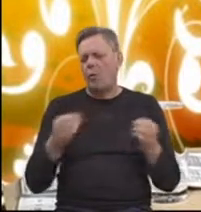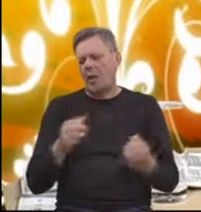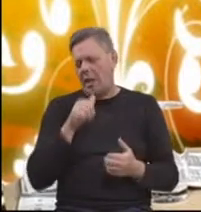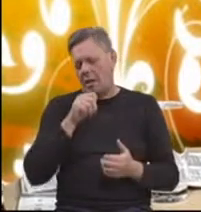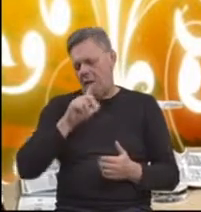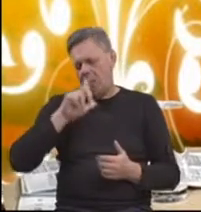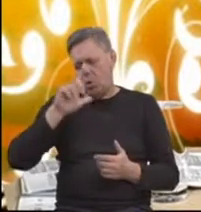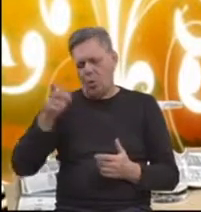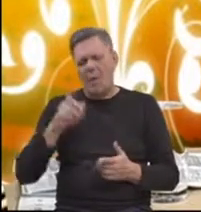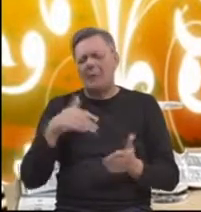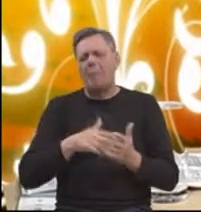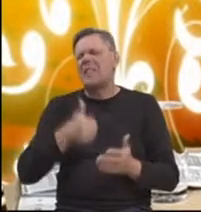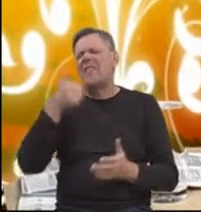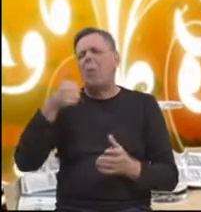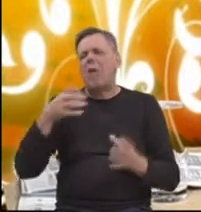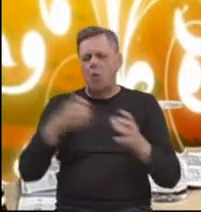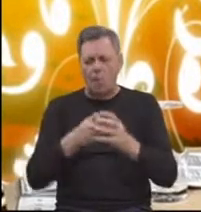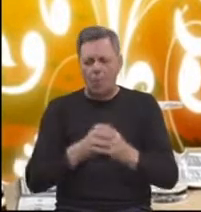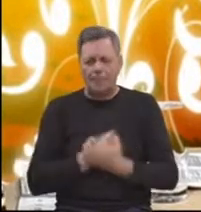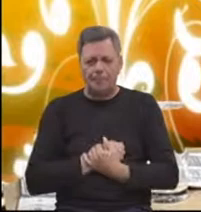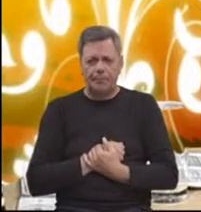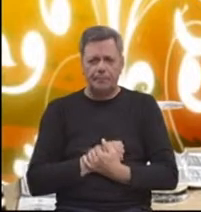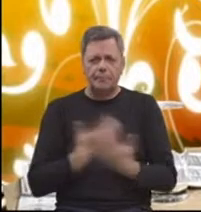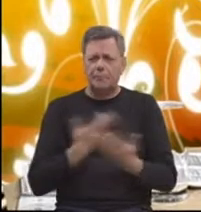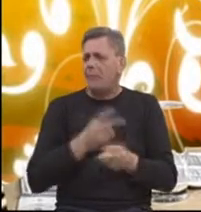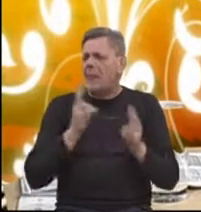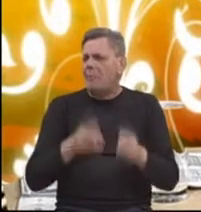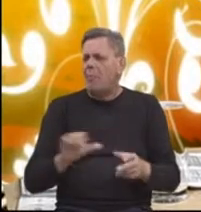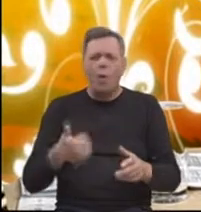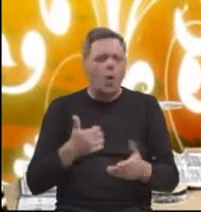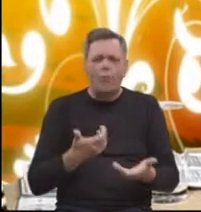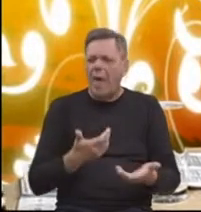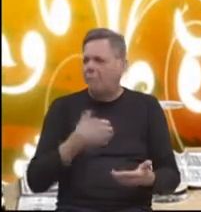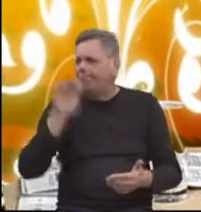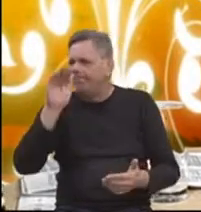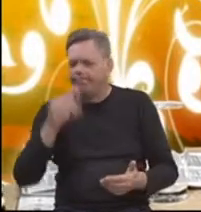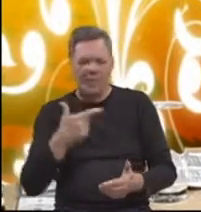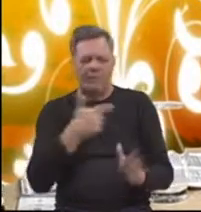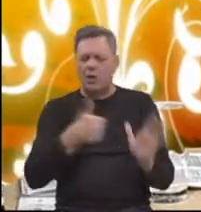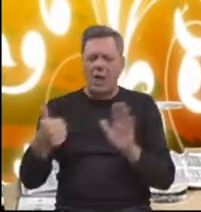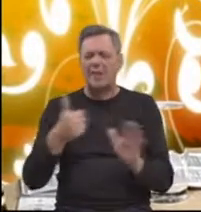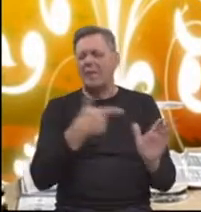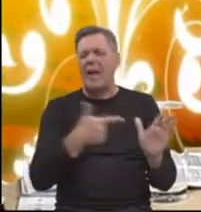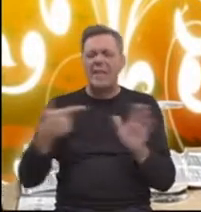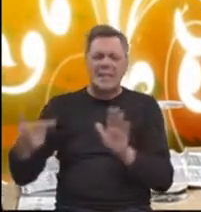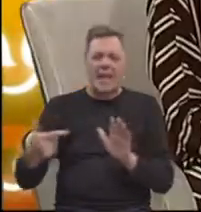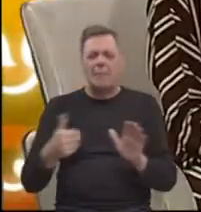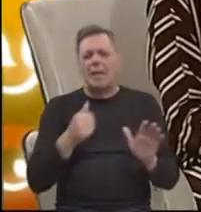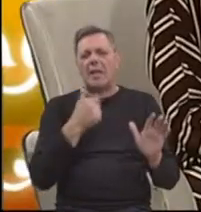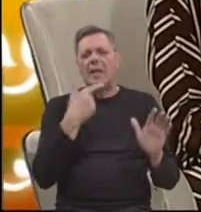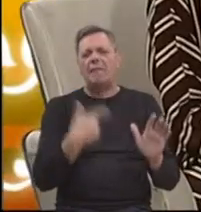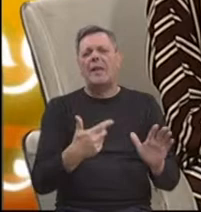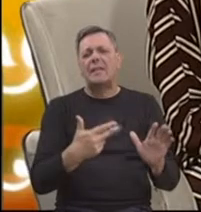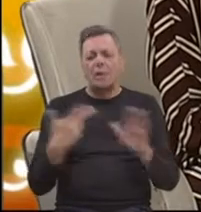sve na jednu grupu strpati, recite mi gdje bi se mogli još uvijek obratiti. To je 26., 27. i 28. A danas